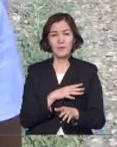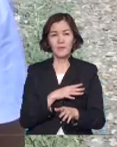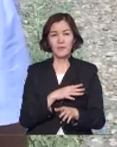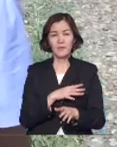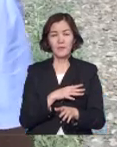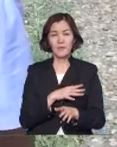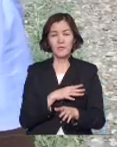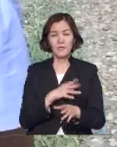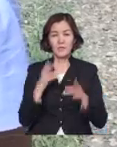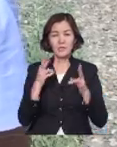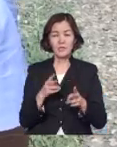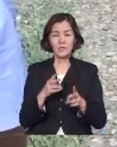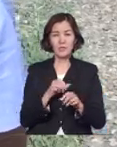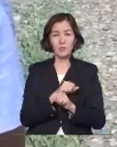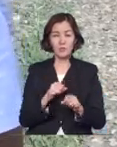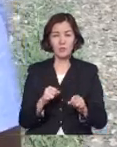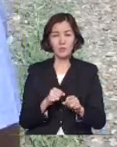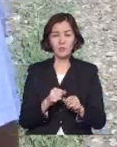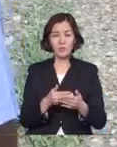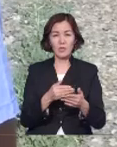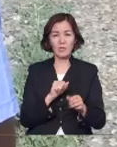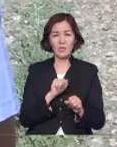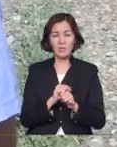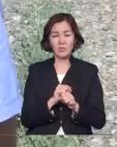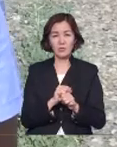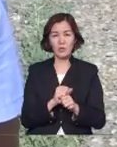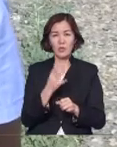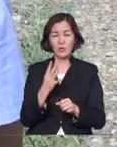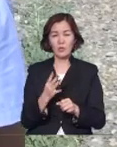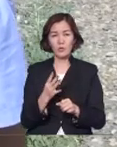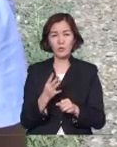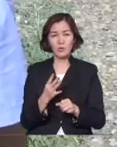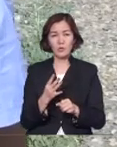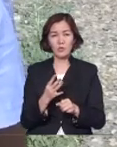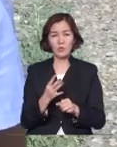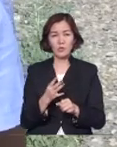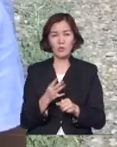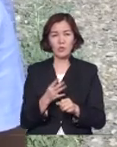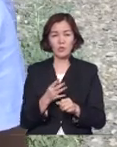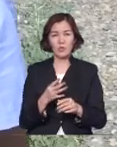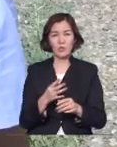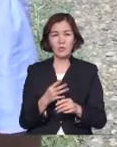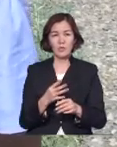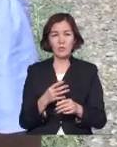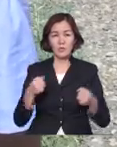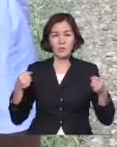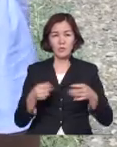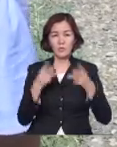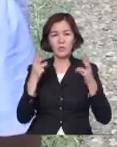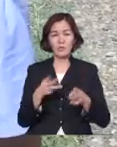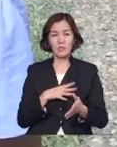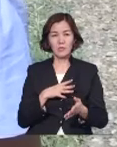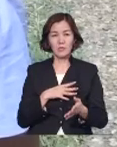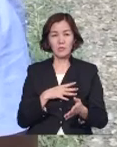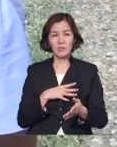үшін тежеу алған жөндері бар, және оның төртеуі сонда да мал басуымен келіп соқты. Теміржол маңында мал